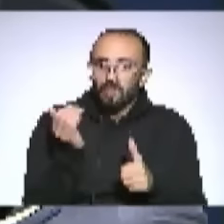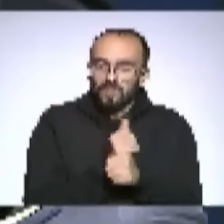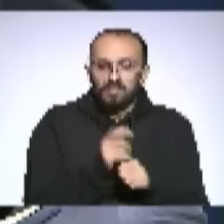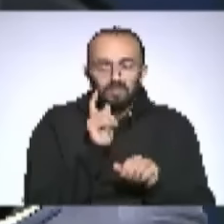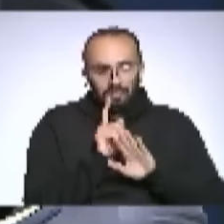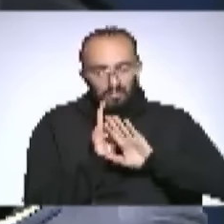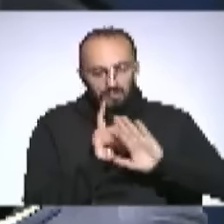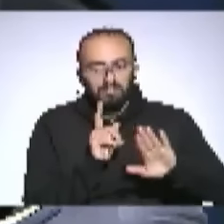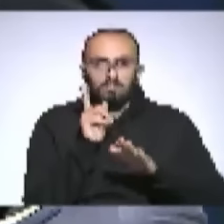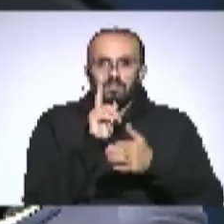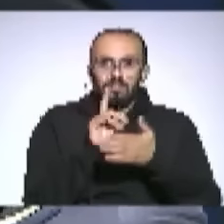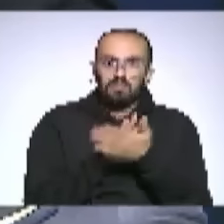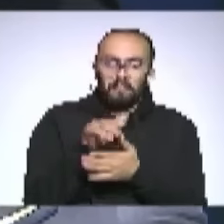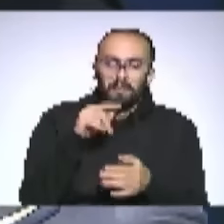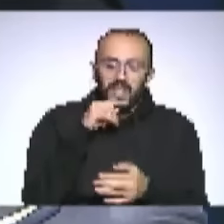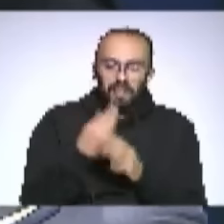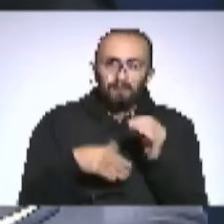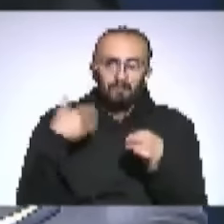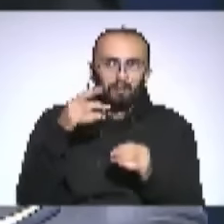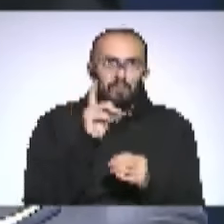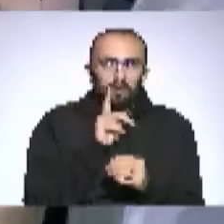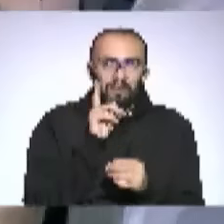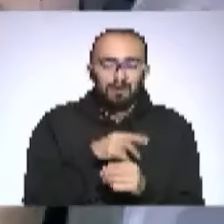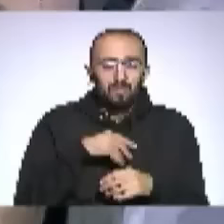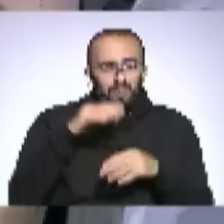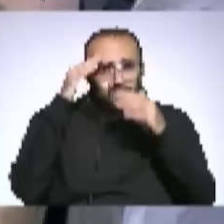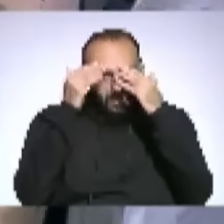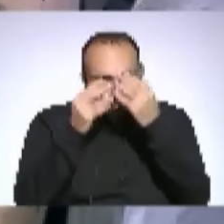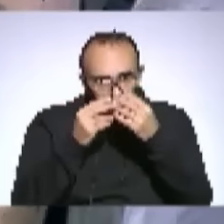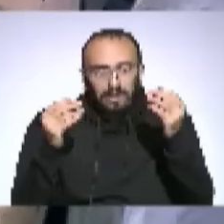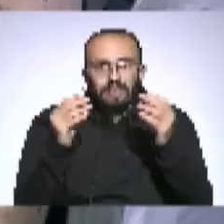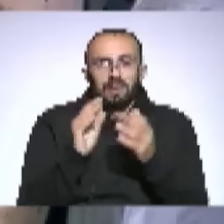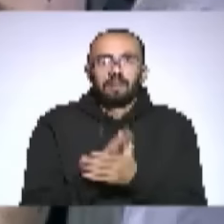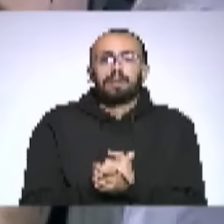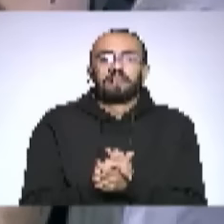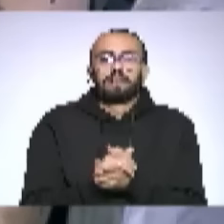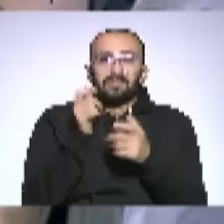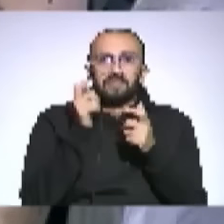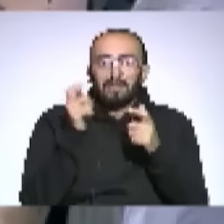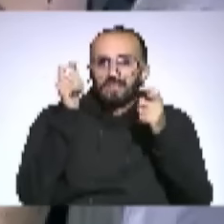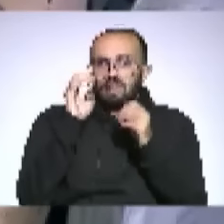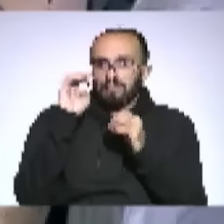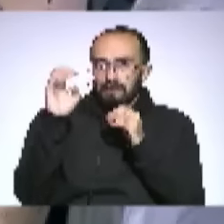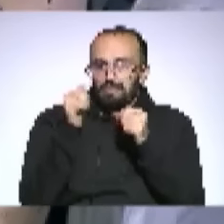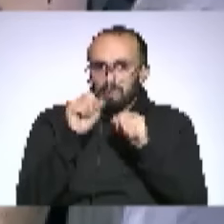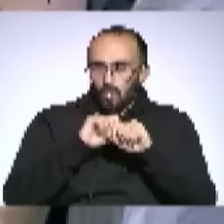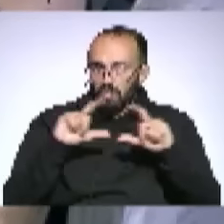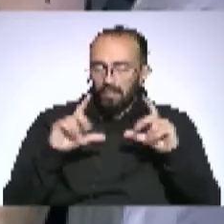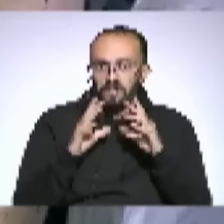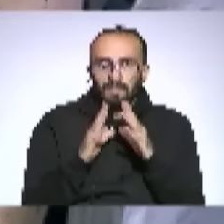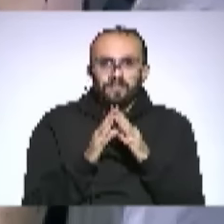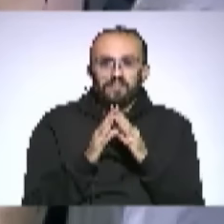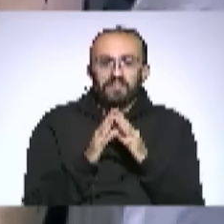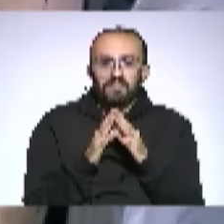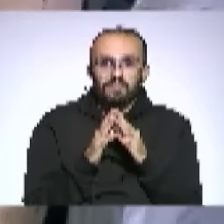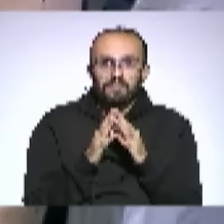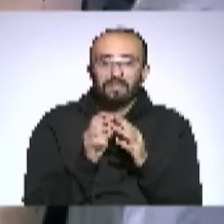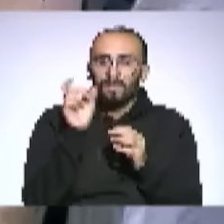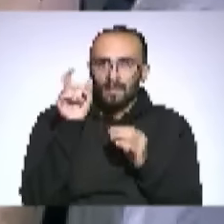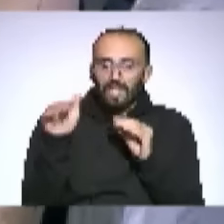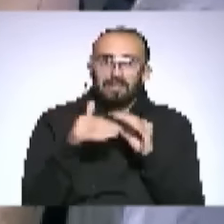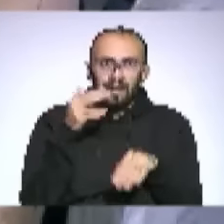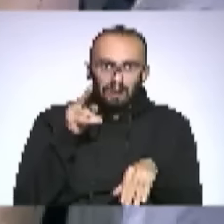ولا نتعب بنتنا في مستقبلنا اشكرك واعتقد يا سيدنا في عندنا رساله النهارده في نفس